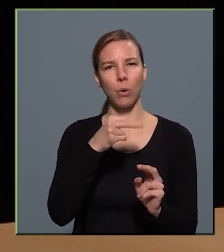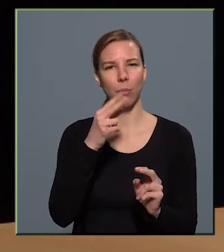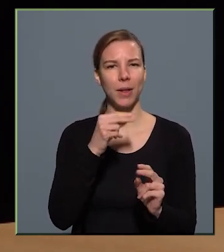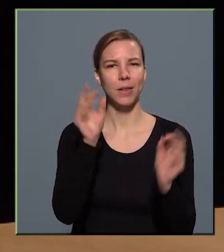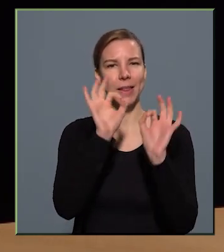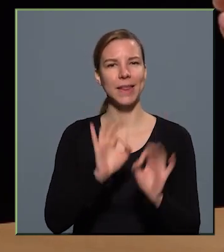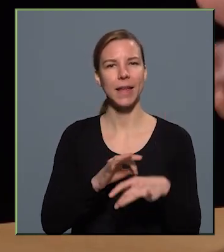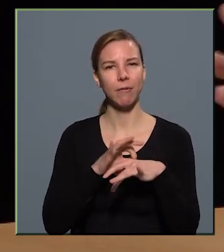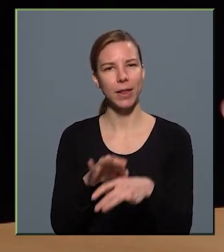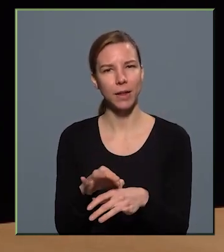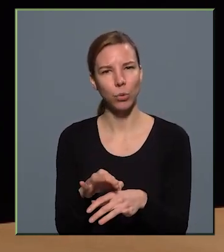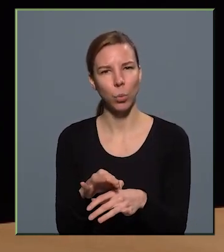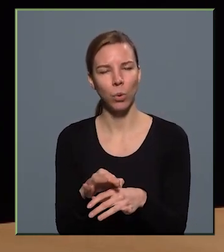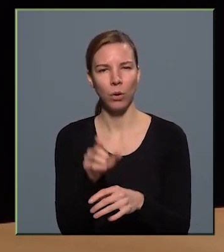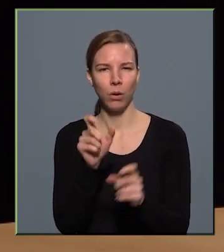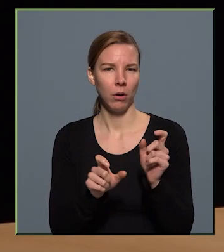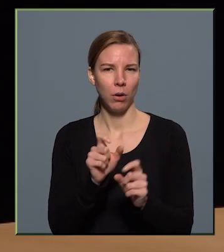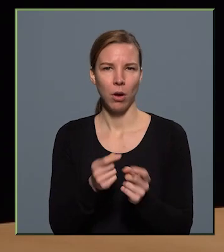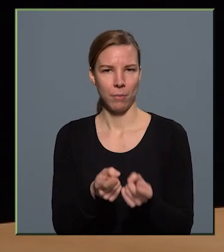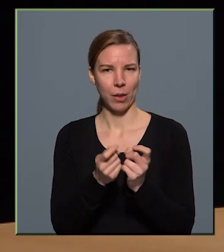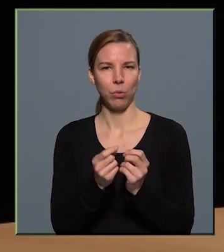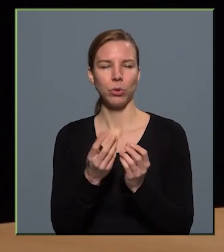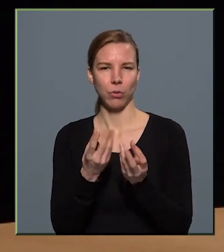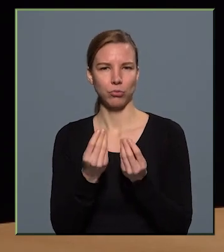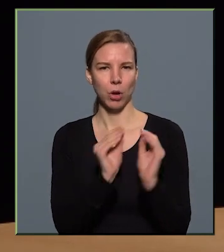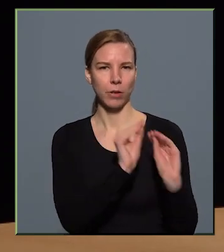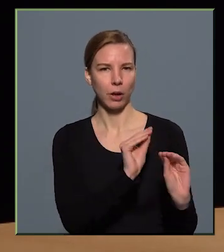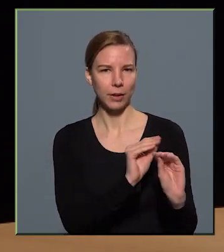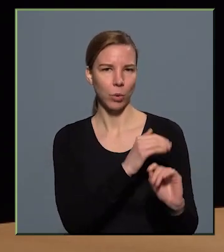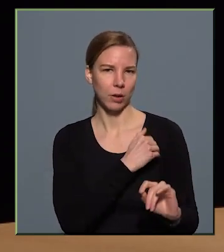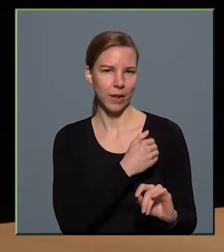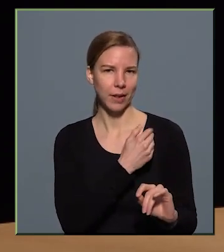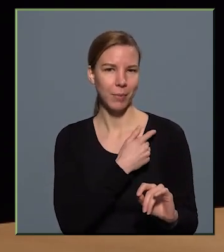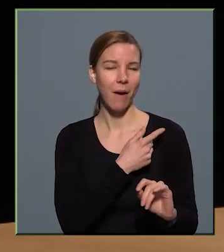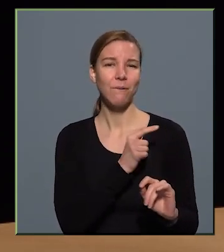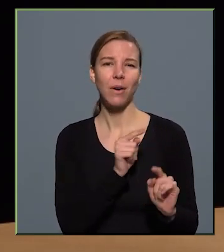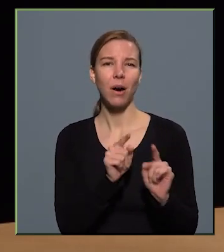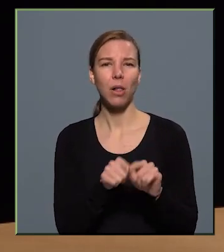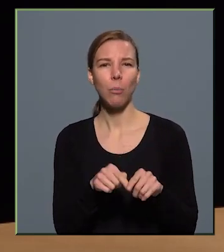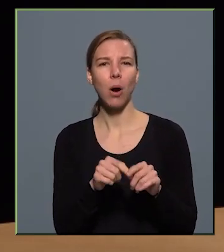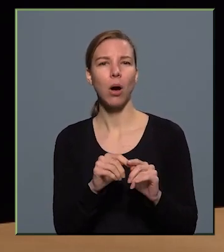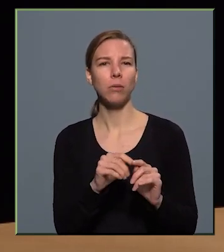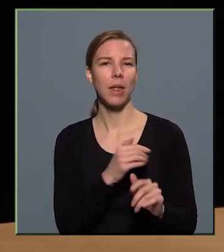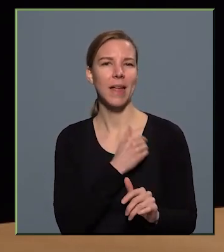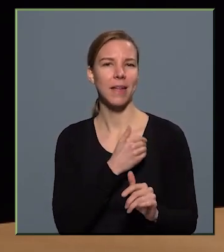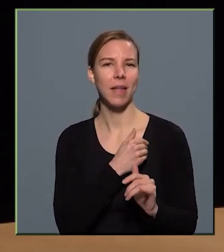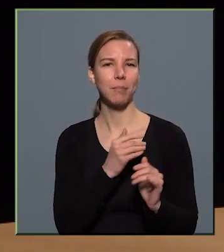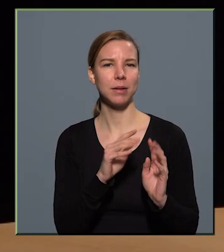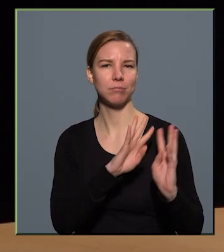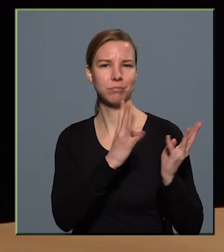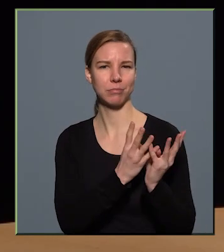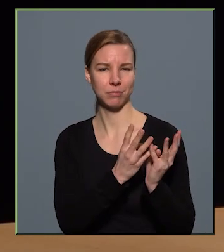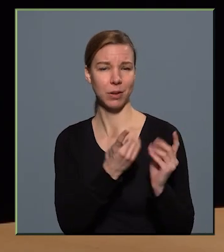cégvezetők, azért közülük nagyon sokan tanítottak is az egyetemeken. Tehát azt kell mondanom, hogy tulajdonképpen az egyetemi kör megvolt, de azért